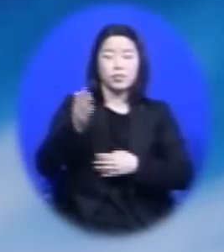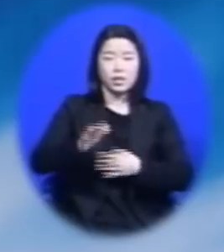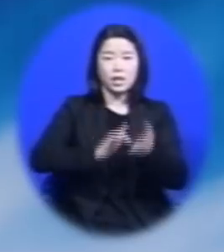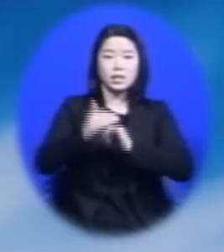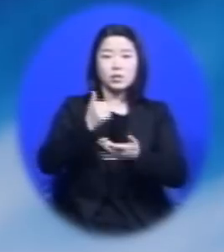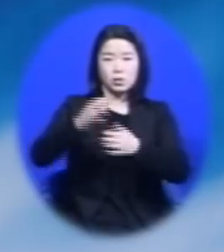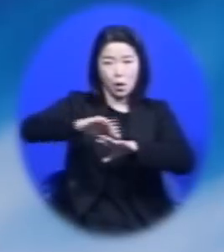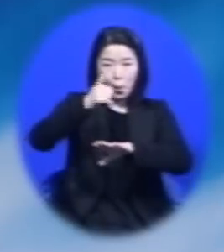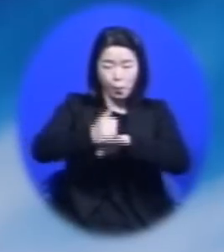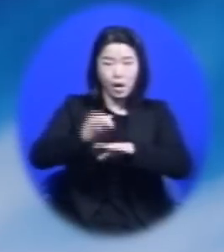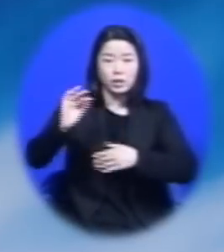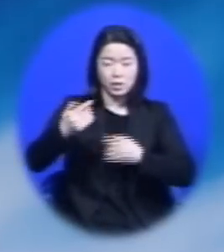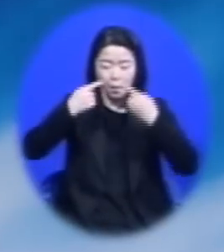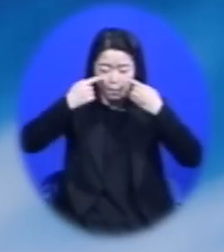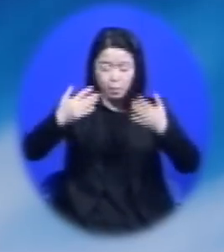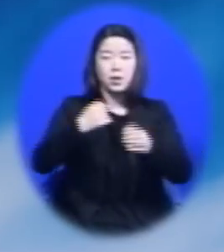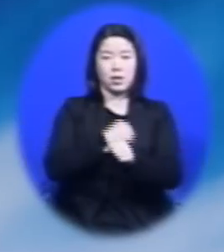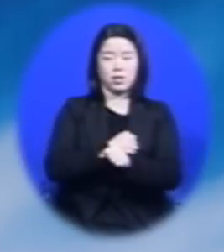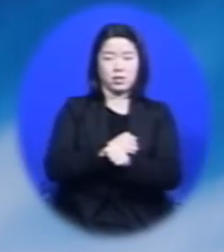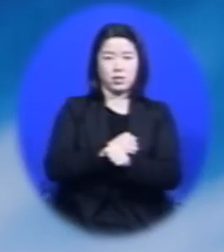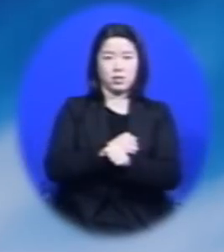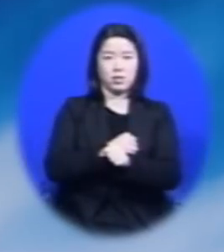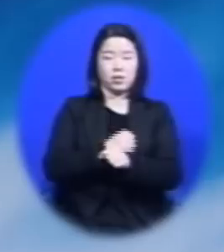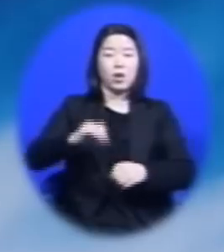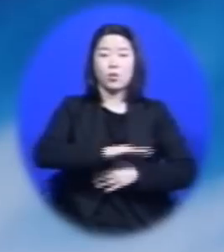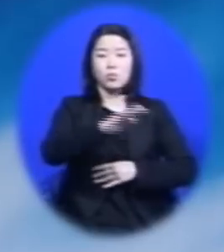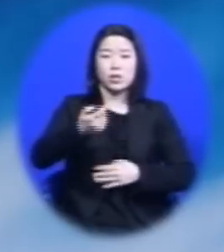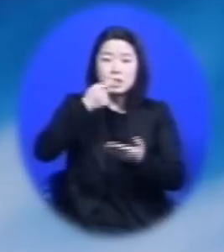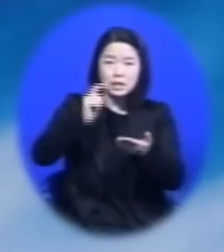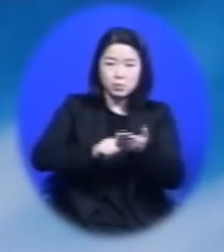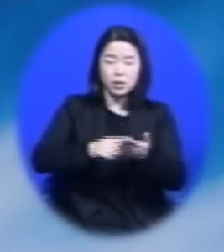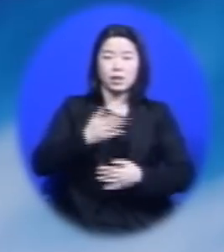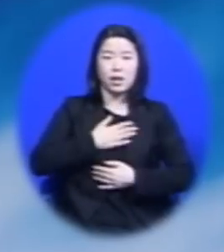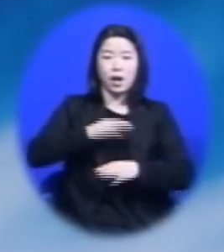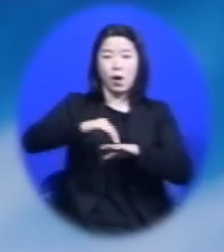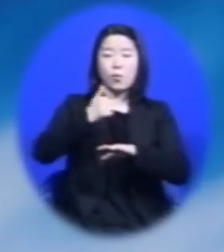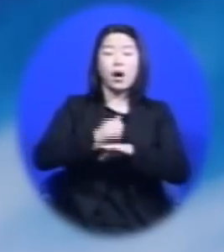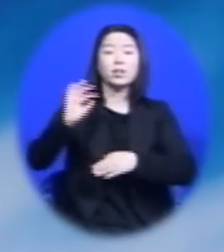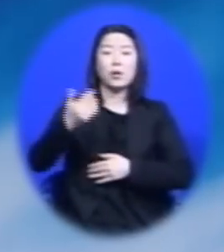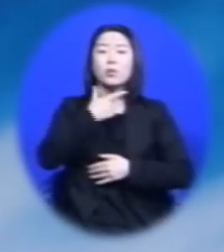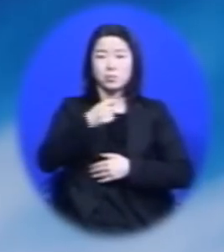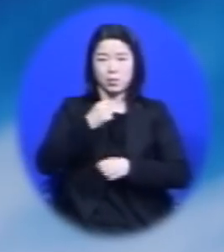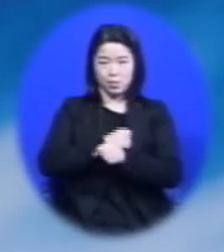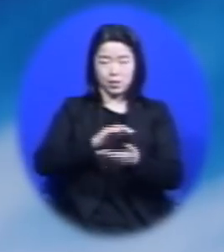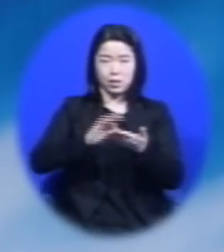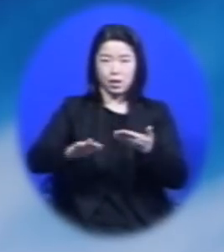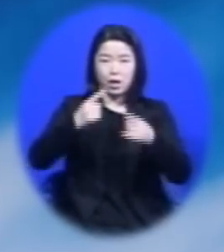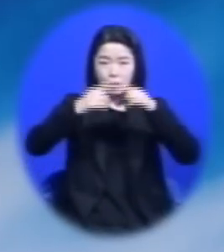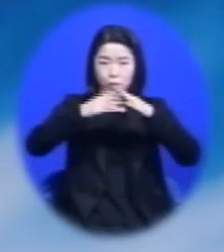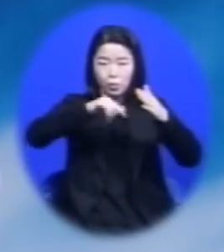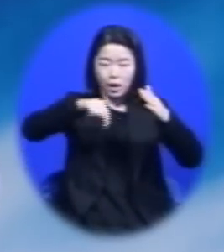예수님의 왕이 명 우리는 쉽게 내가 왕 되려고 그래요 교회